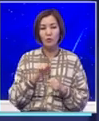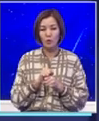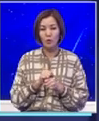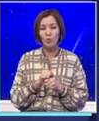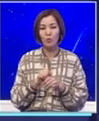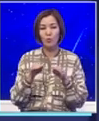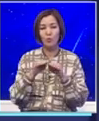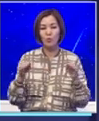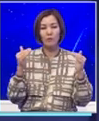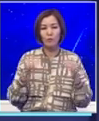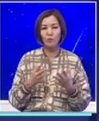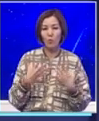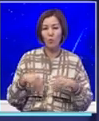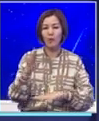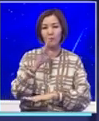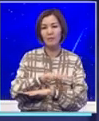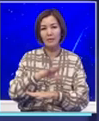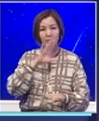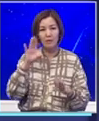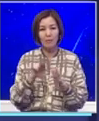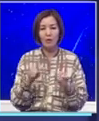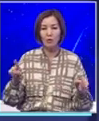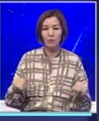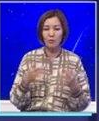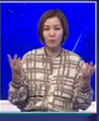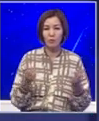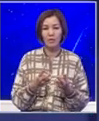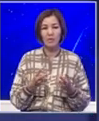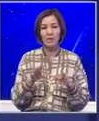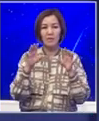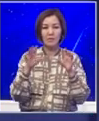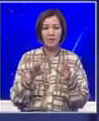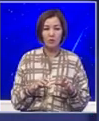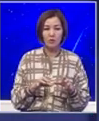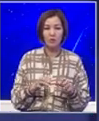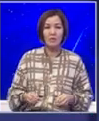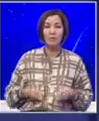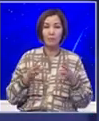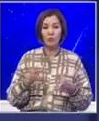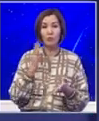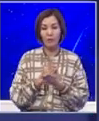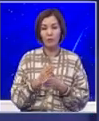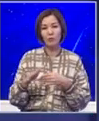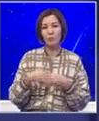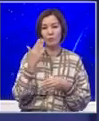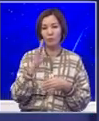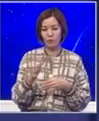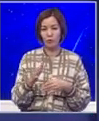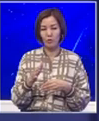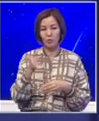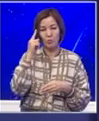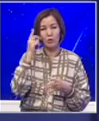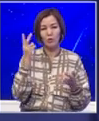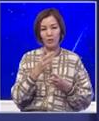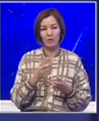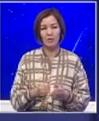кезде қоғамдық тәртіпке бейімдеу. Сонан кейін заңды түрде, мысалы, кез келген қылмыс жасаған адам ойлану керек, ой